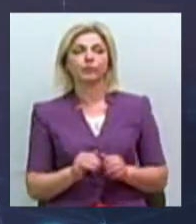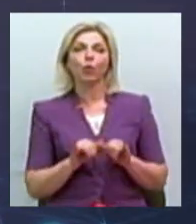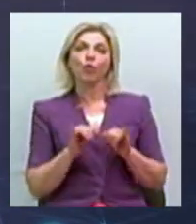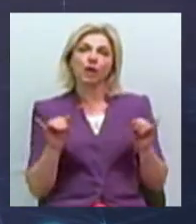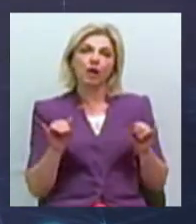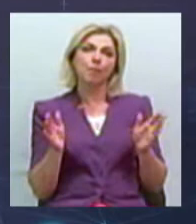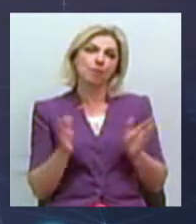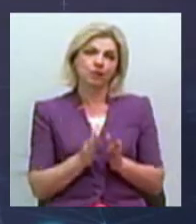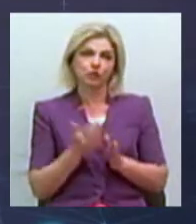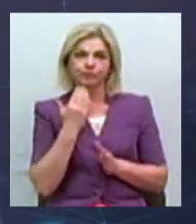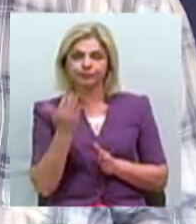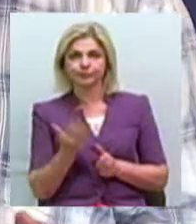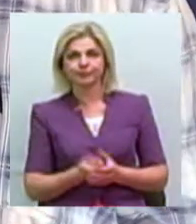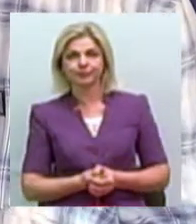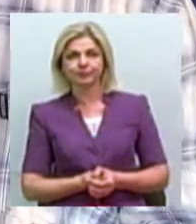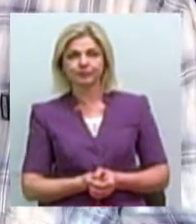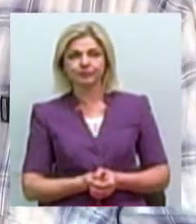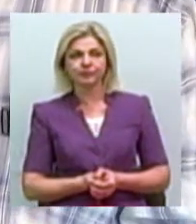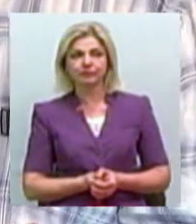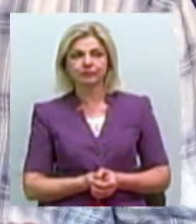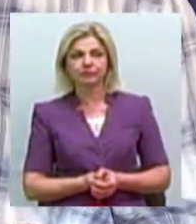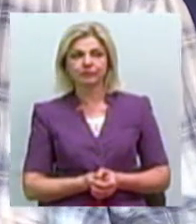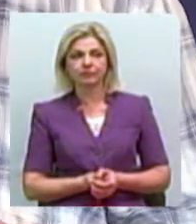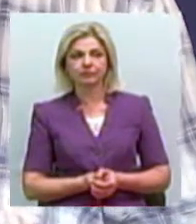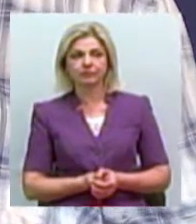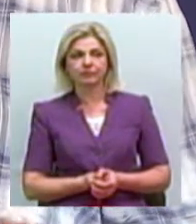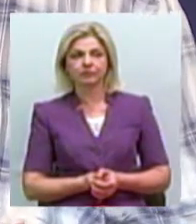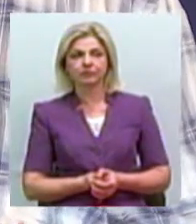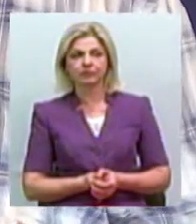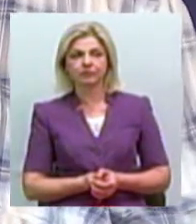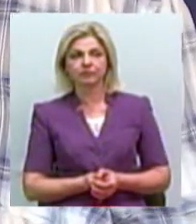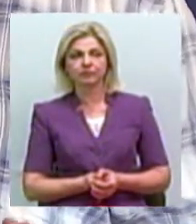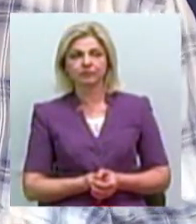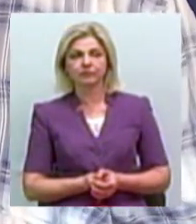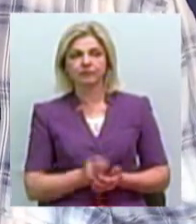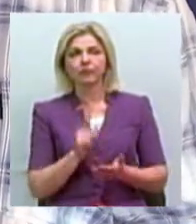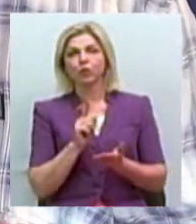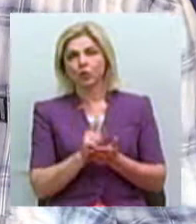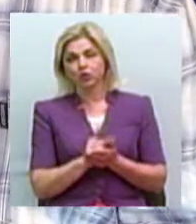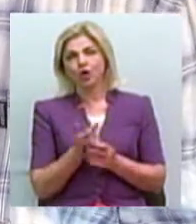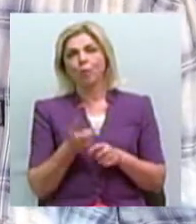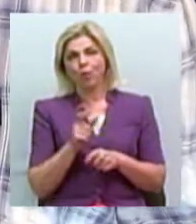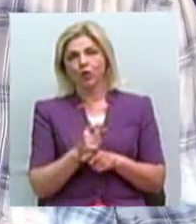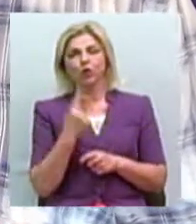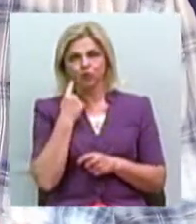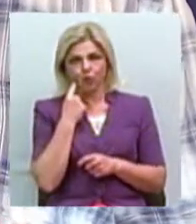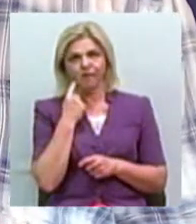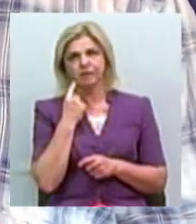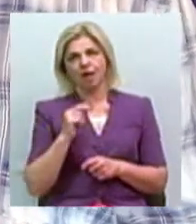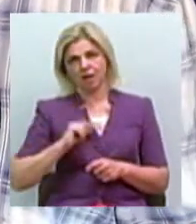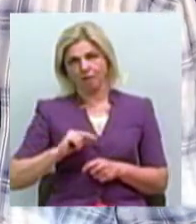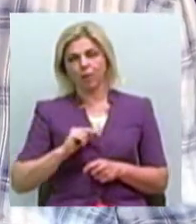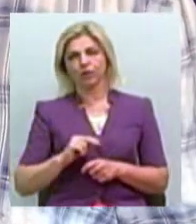зменшиться? Во-первых, звісно, повинні більш добросовісно працювати працівники